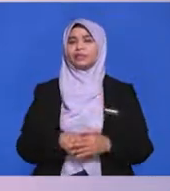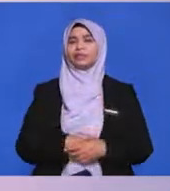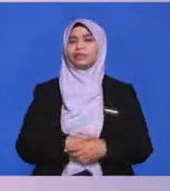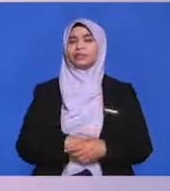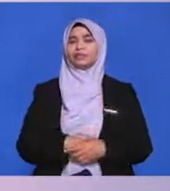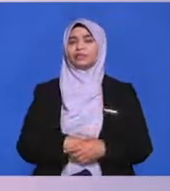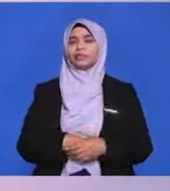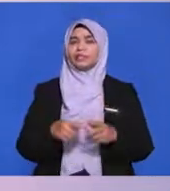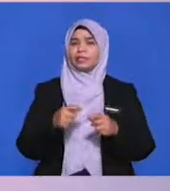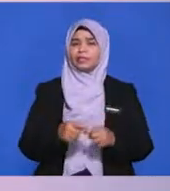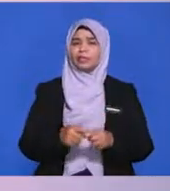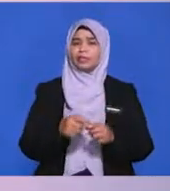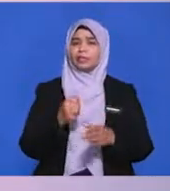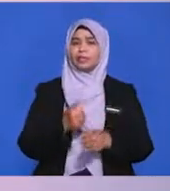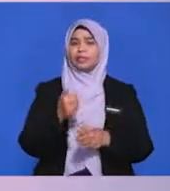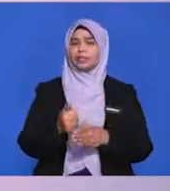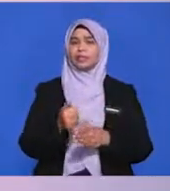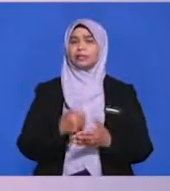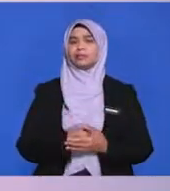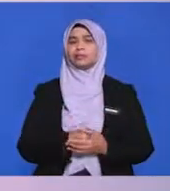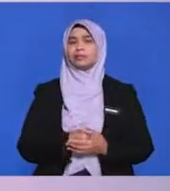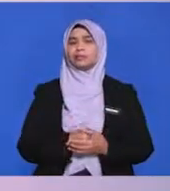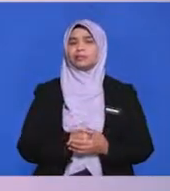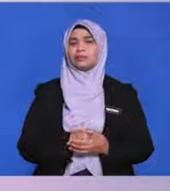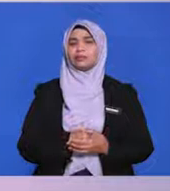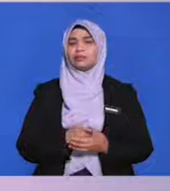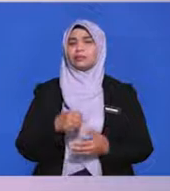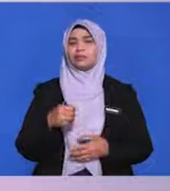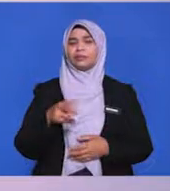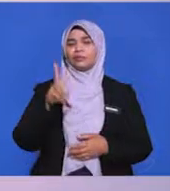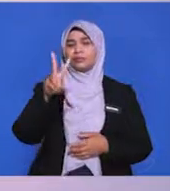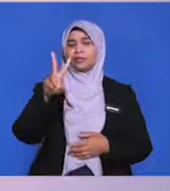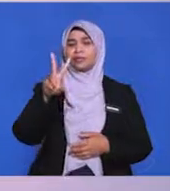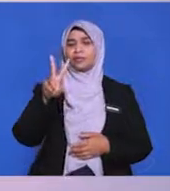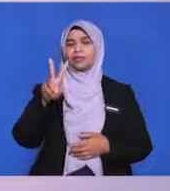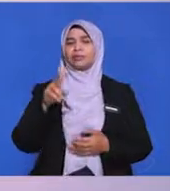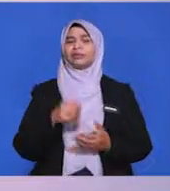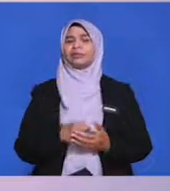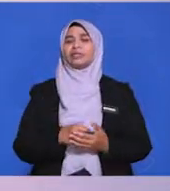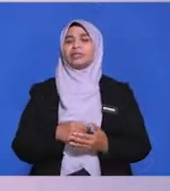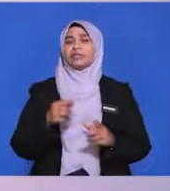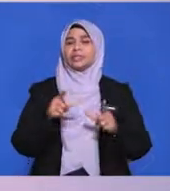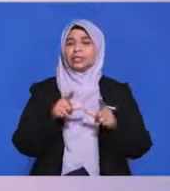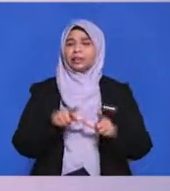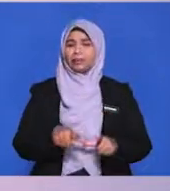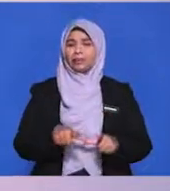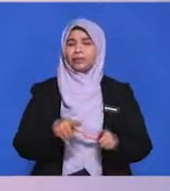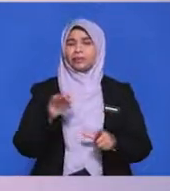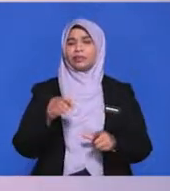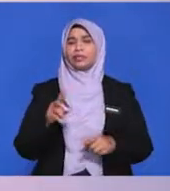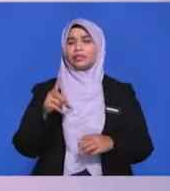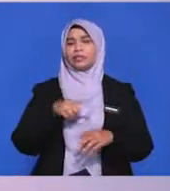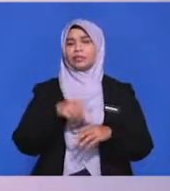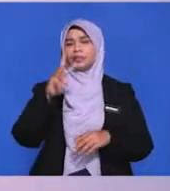hukum tekanan atau genoese V pula merujuk kepada isipadu yang